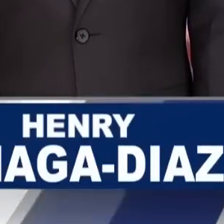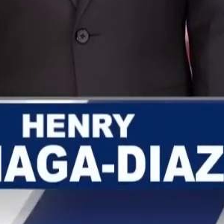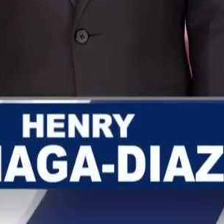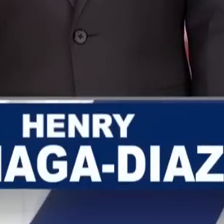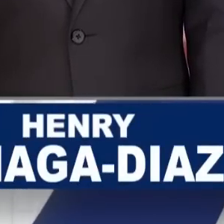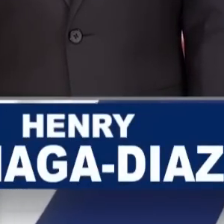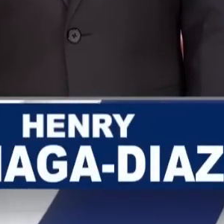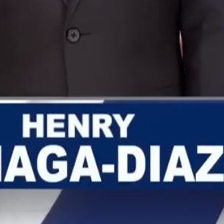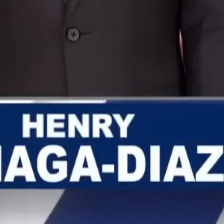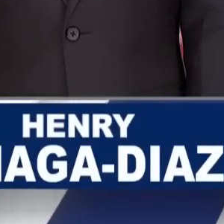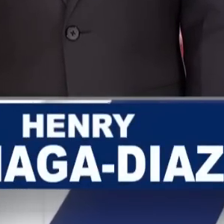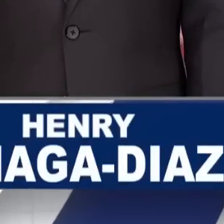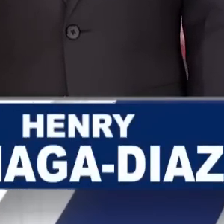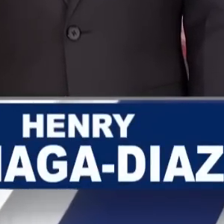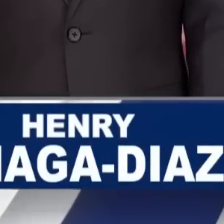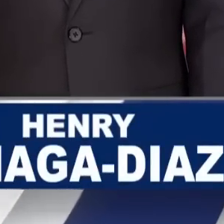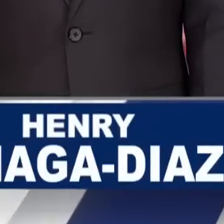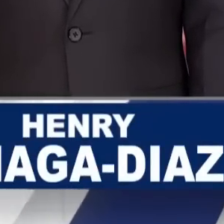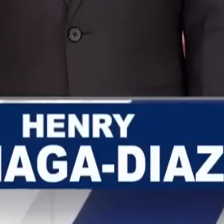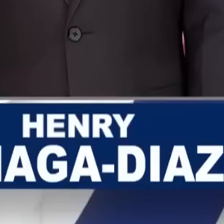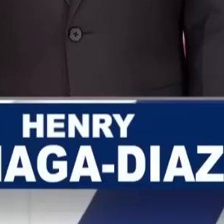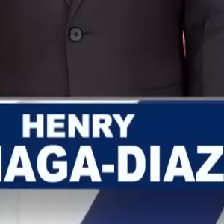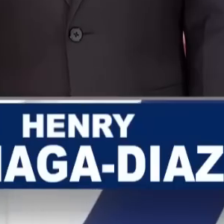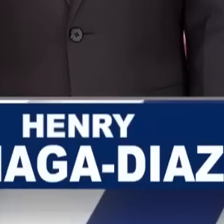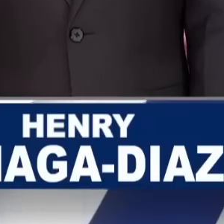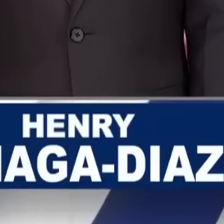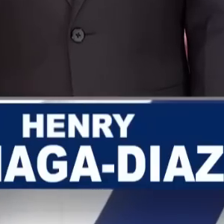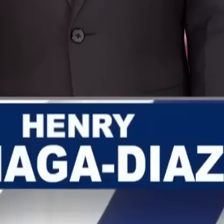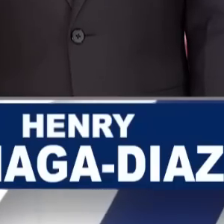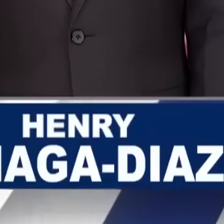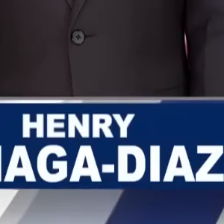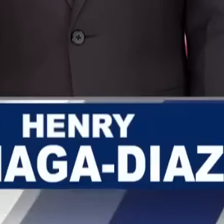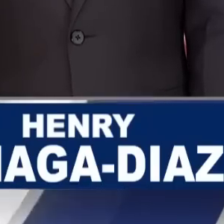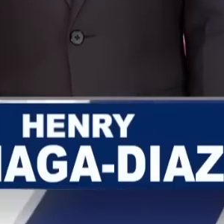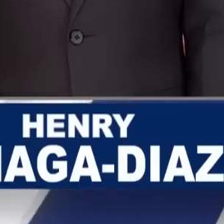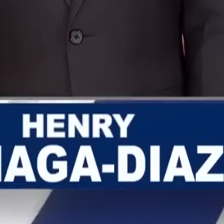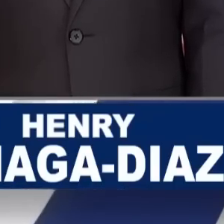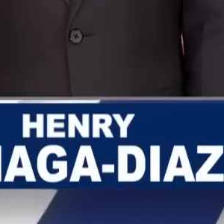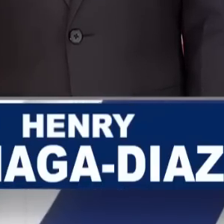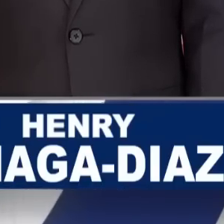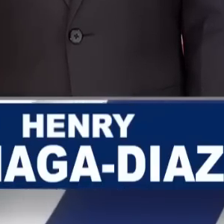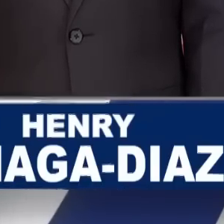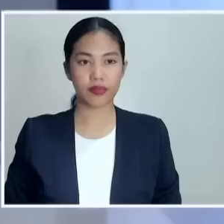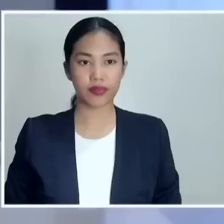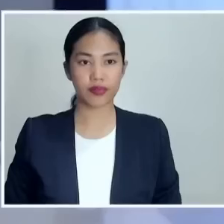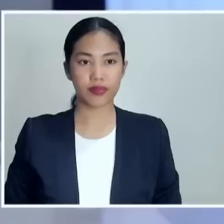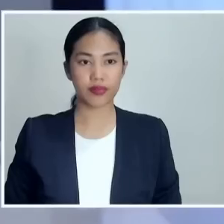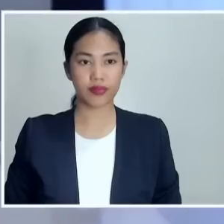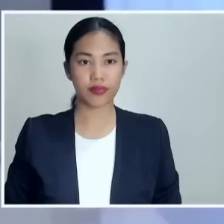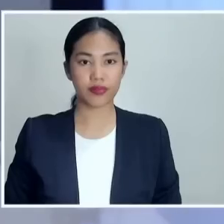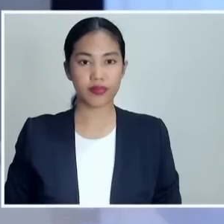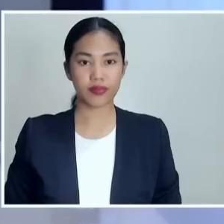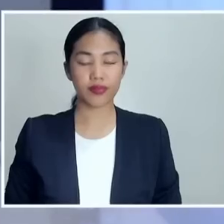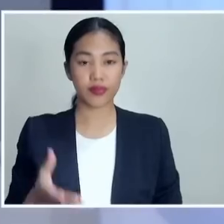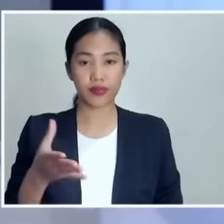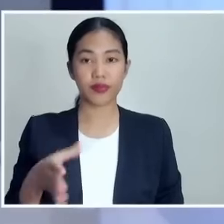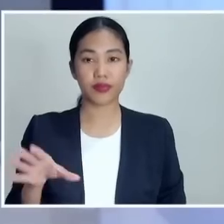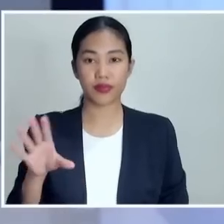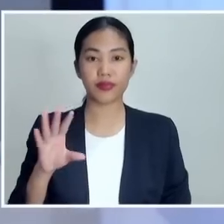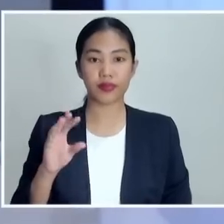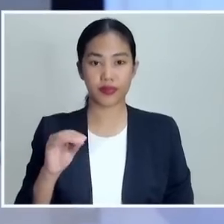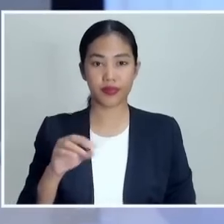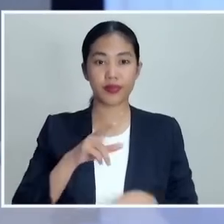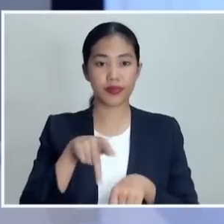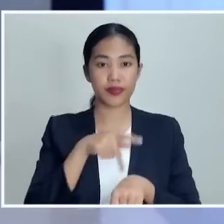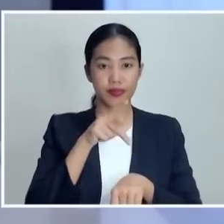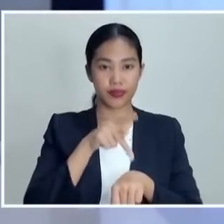Magandang gabi, bayan. Simulan natin ang balitaan sa presyo po ng bigas. Bagamat posible,